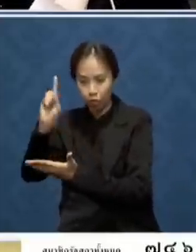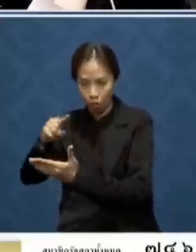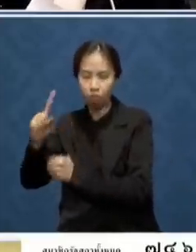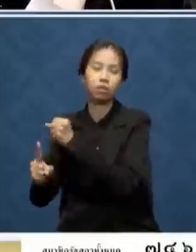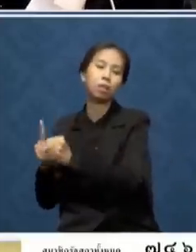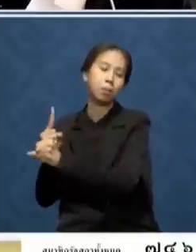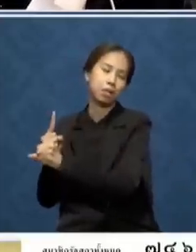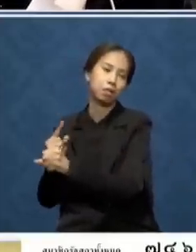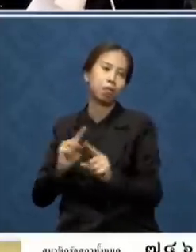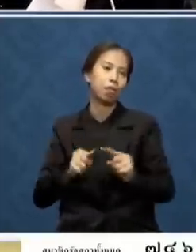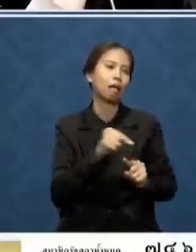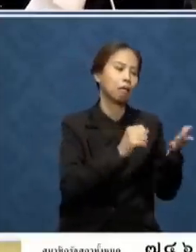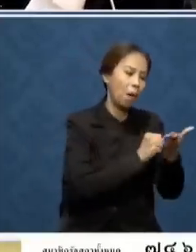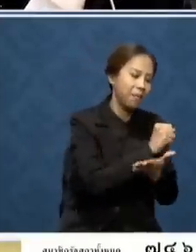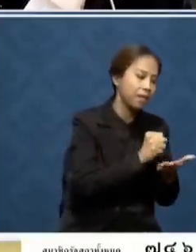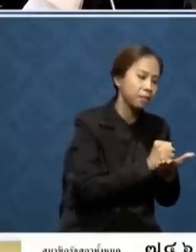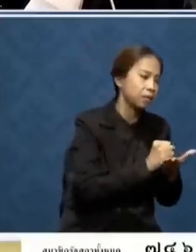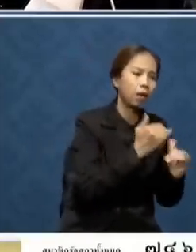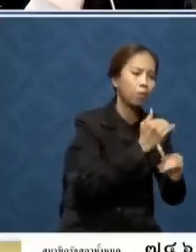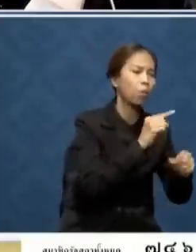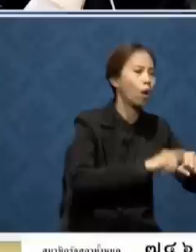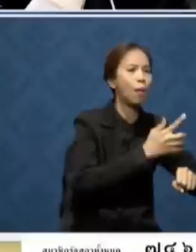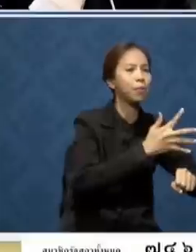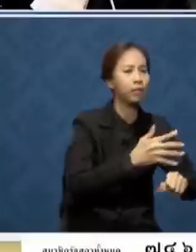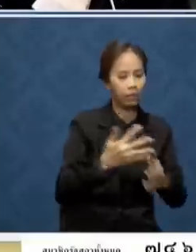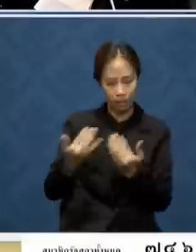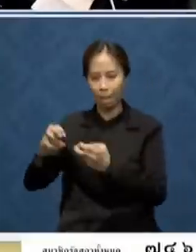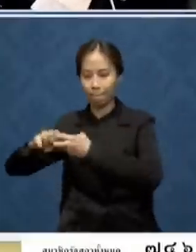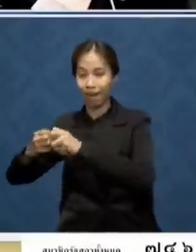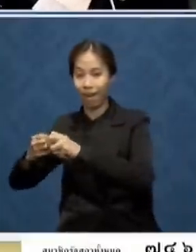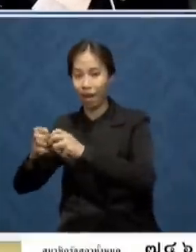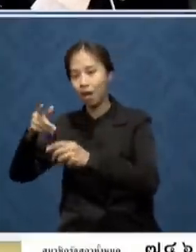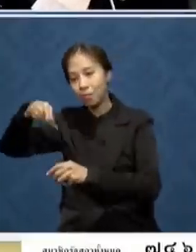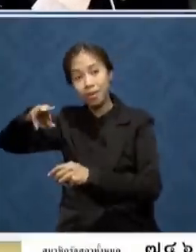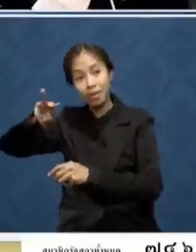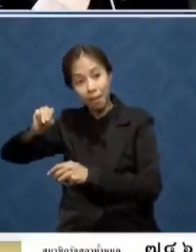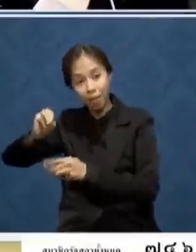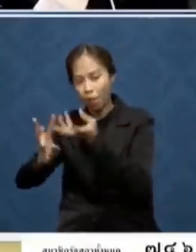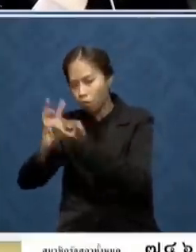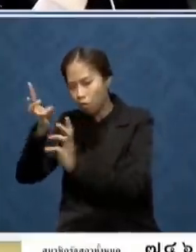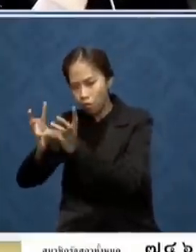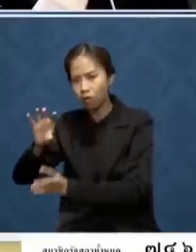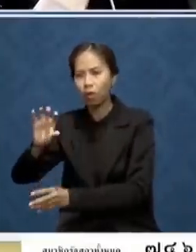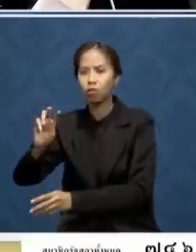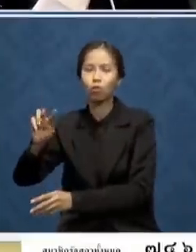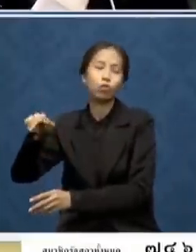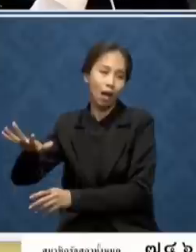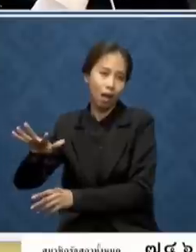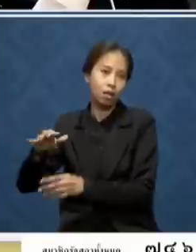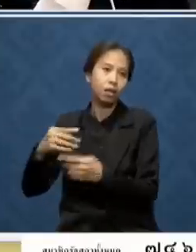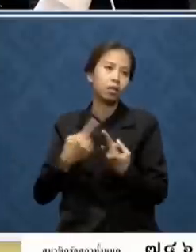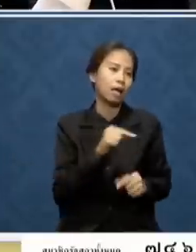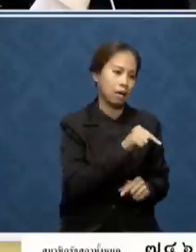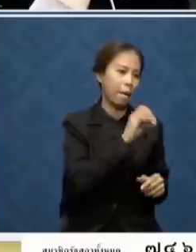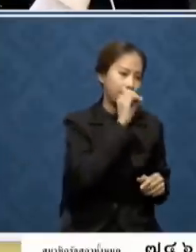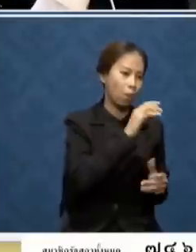ปราบยาเสพติดโดยเด็ดขาดแก้ปัญหาPM 2.5ที่ทุกต้นตอวันนี้เหลือแค่แก้ปัญหา PM 2.5เป็นวาระ